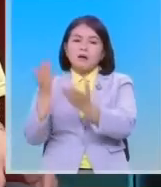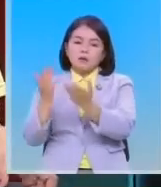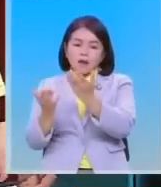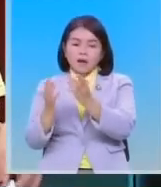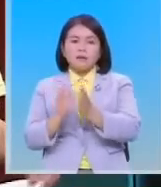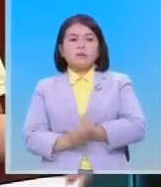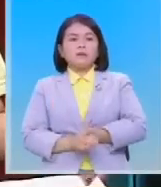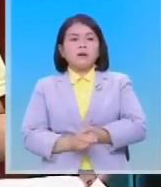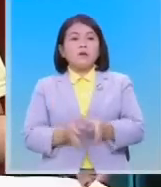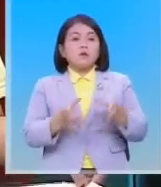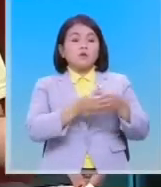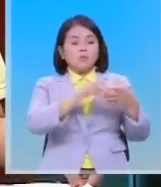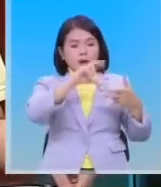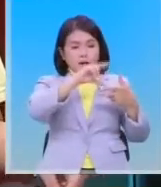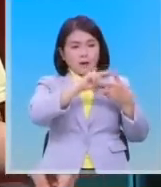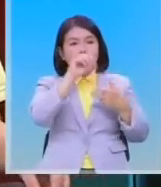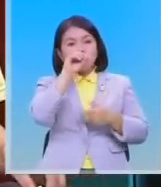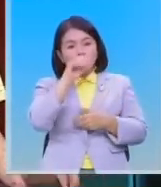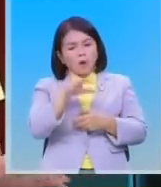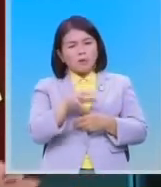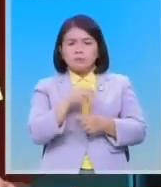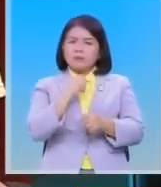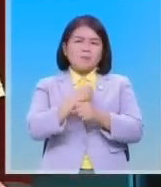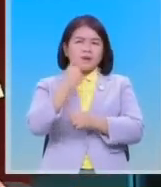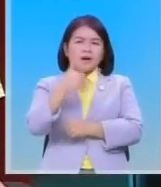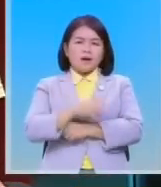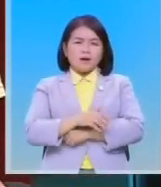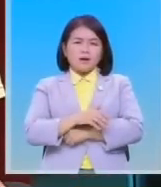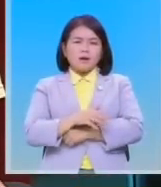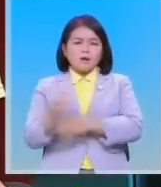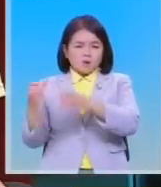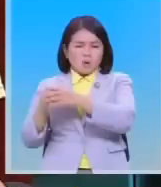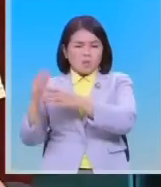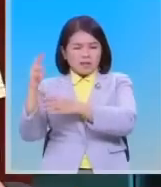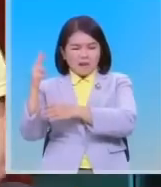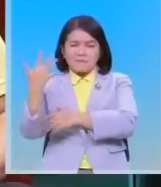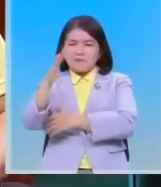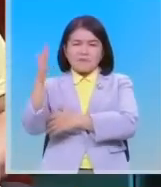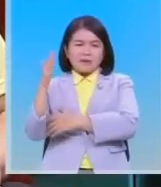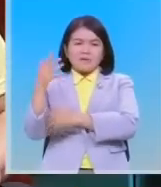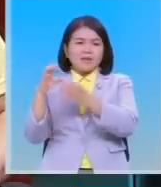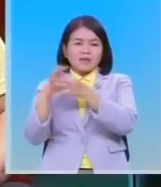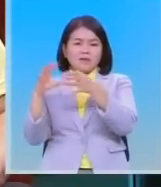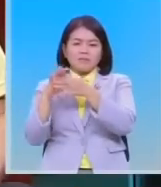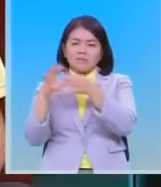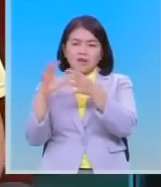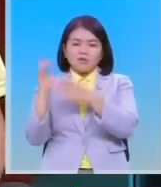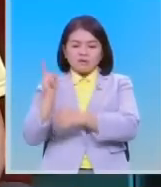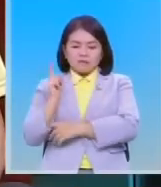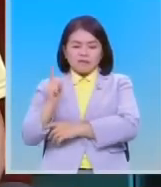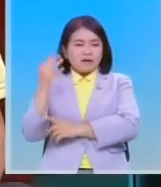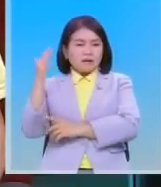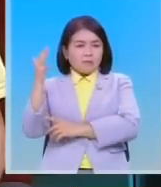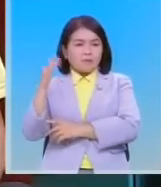พรรคพลังประชารัฐเองก็บอกว่าไม่น่าจะเป็นไปได ้ ขั้วที่3นี่น่าจะเป็นเกมการเมืองมากกว่านะคะไม่น่าจะมีอยู่จริงนะคะตอน